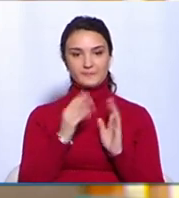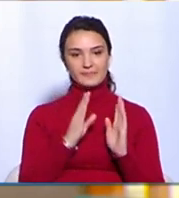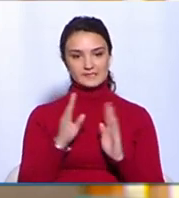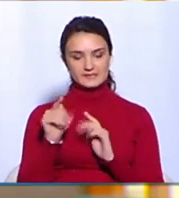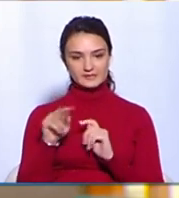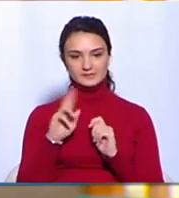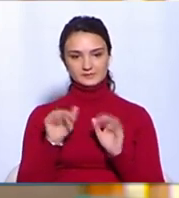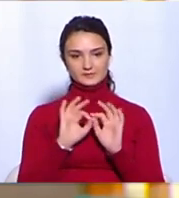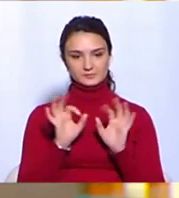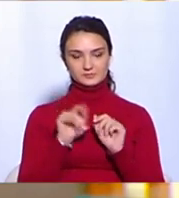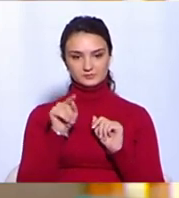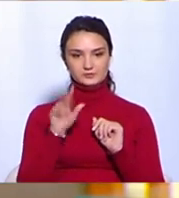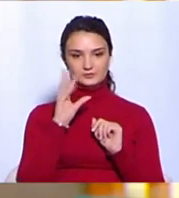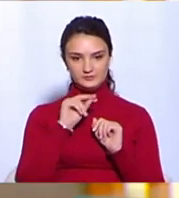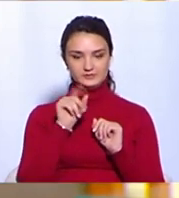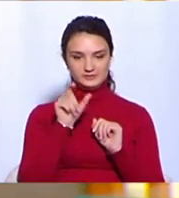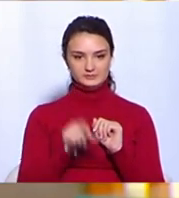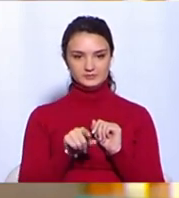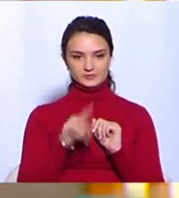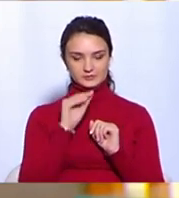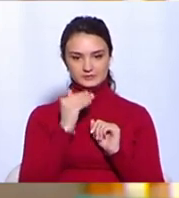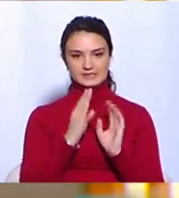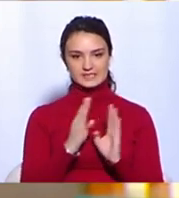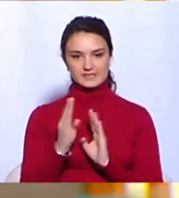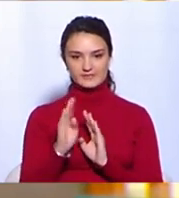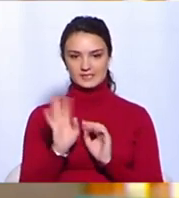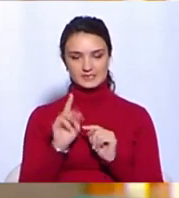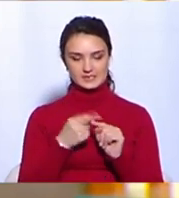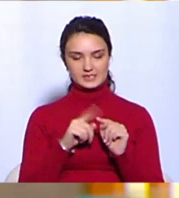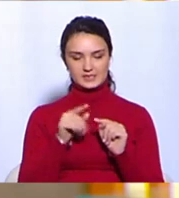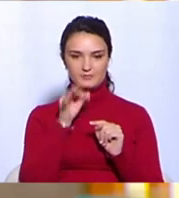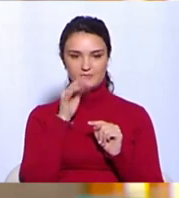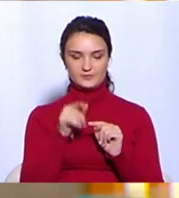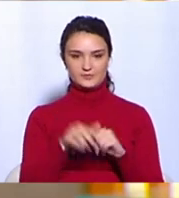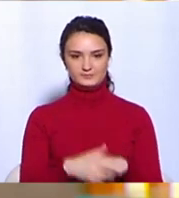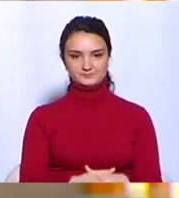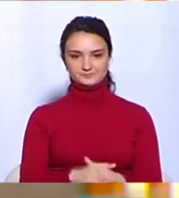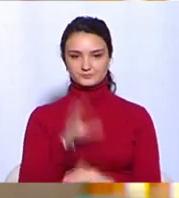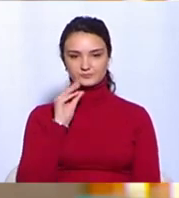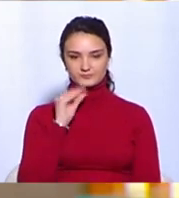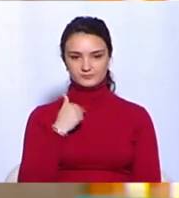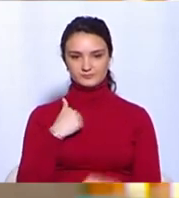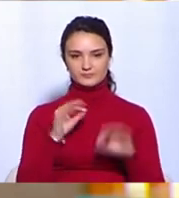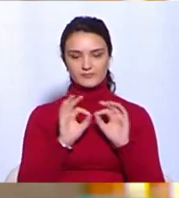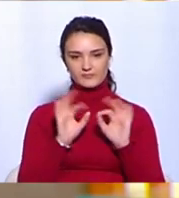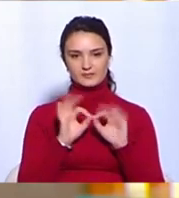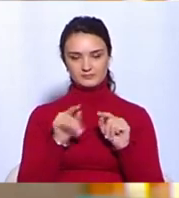იქცევა და საუბრობთ მაშინ ადამიანზე, როდესაც მისი ქცევა არც ისე ძალიან მოგწონს. როდესაც